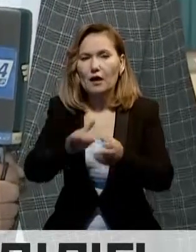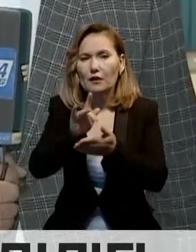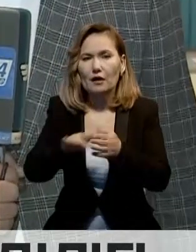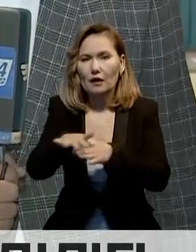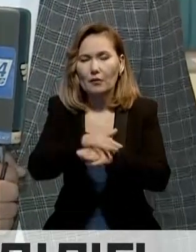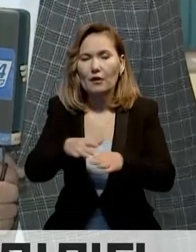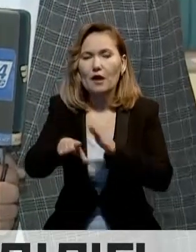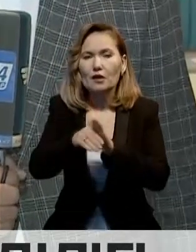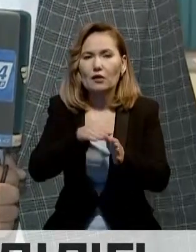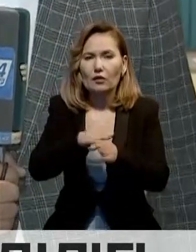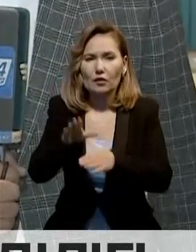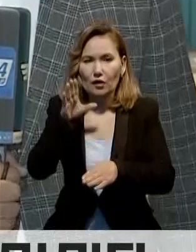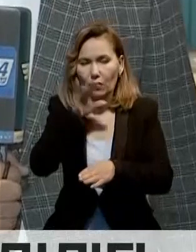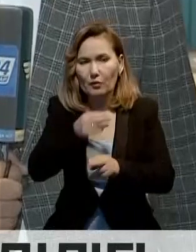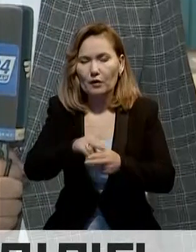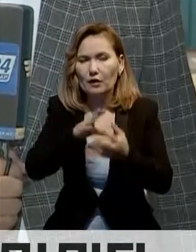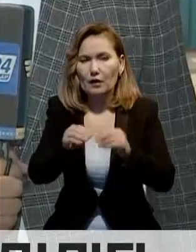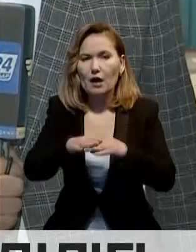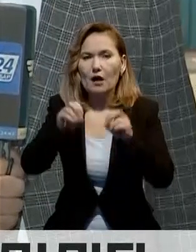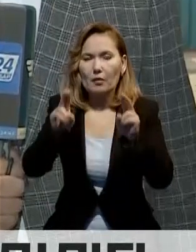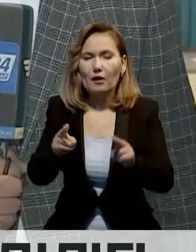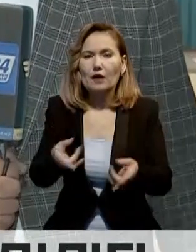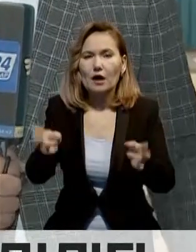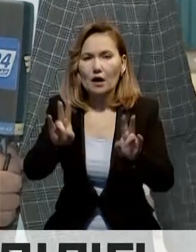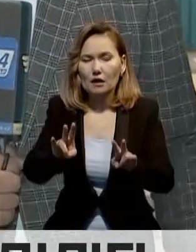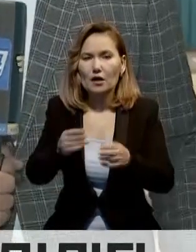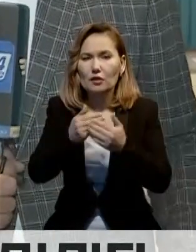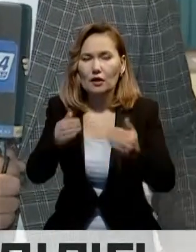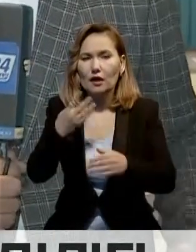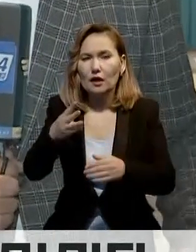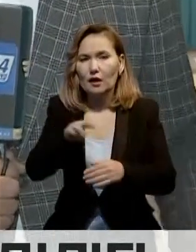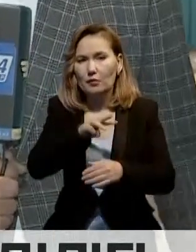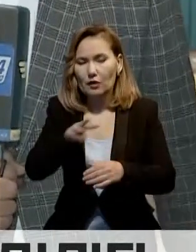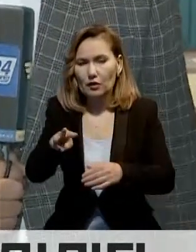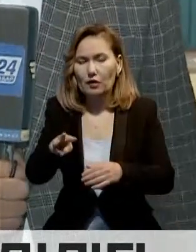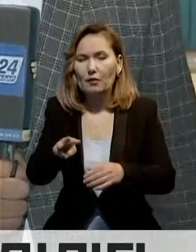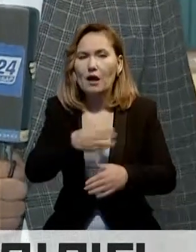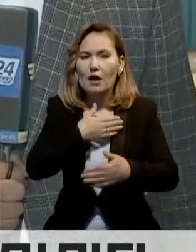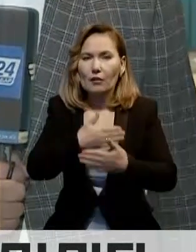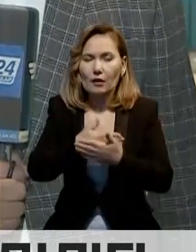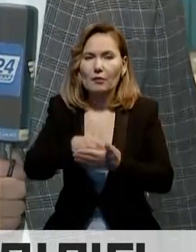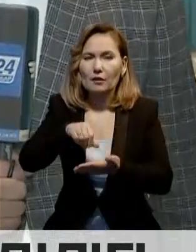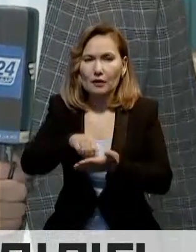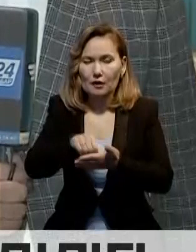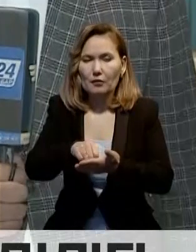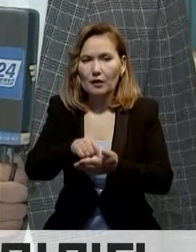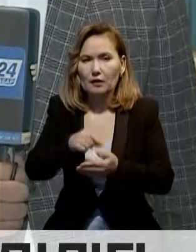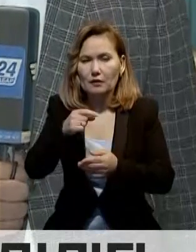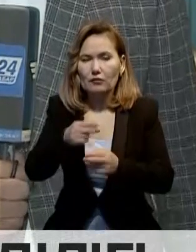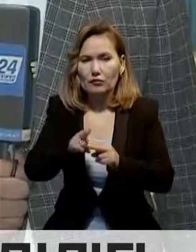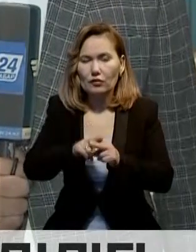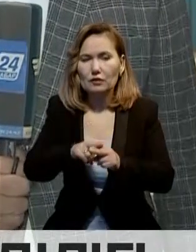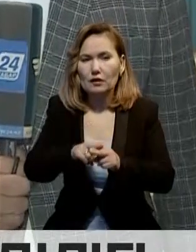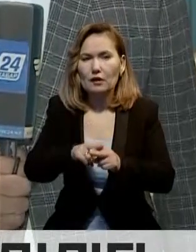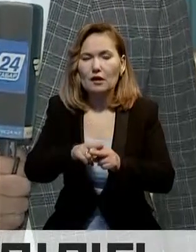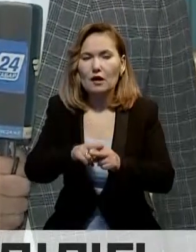өзінің таңдауын жасап үлгерген екен. Десе де мамандар осы қалған соңғы 40 минут, 1 сағатта белсенділік боларына сенімен қарап отыр.